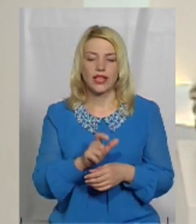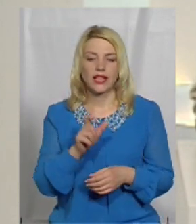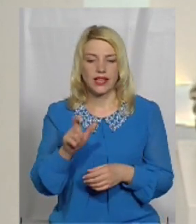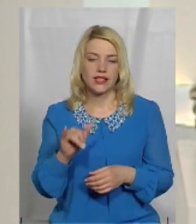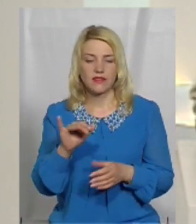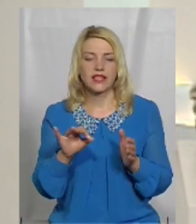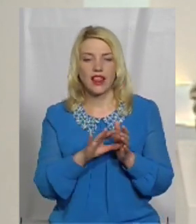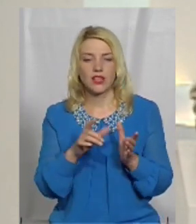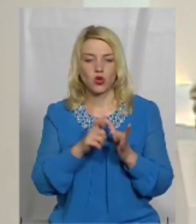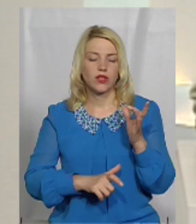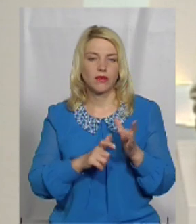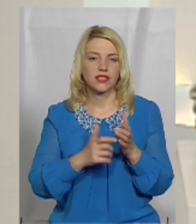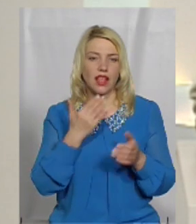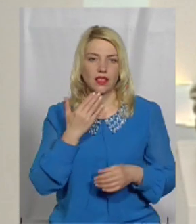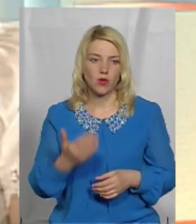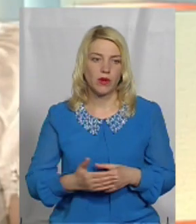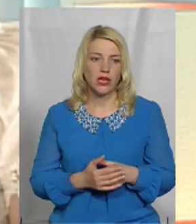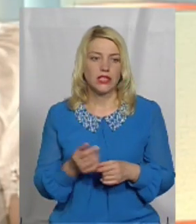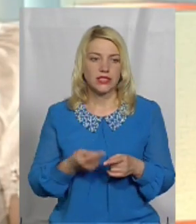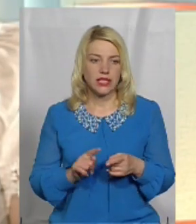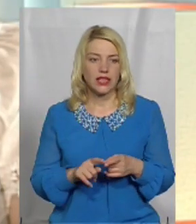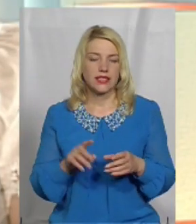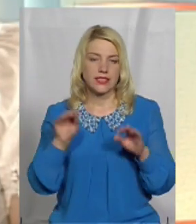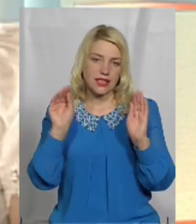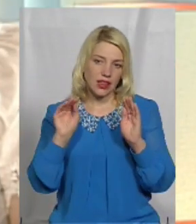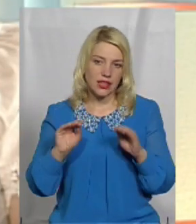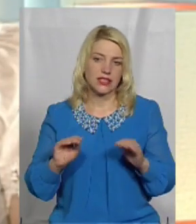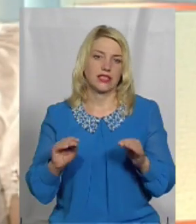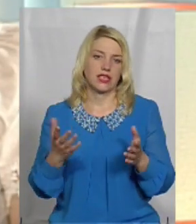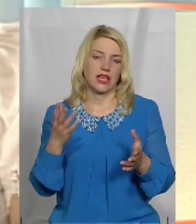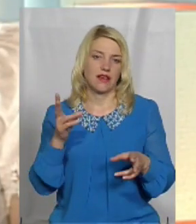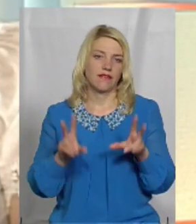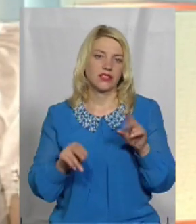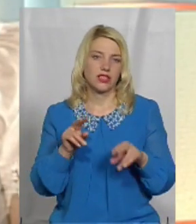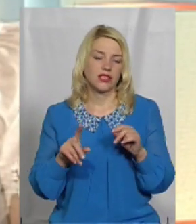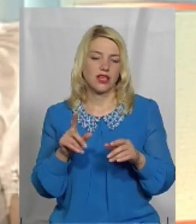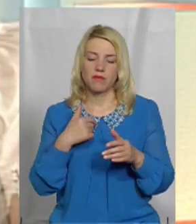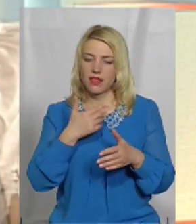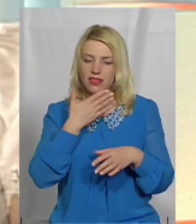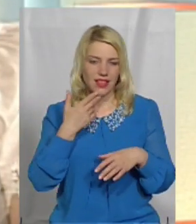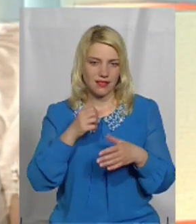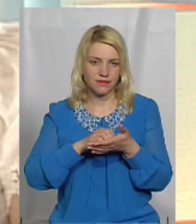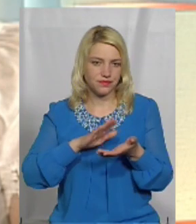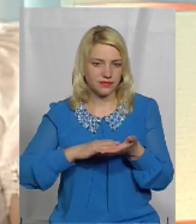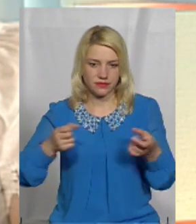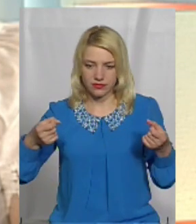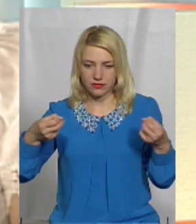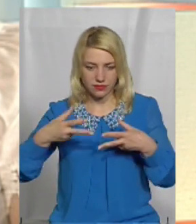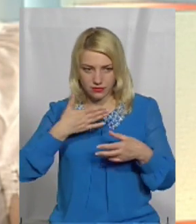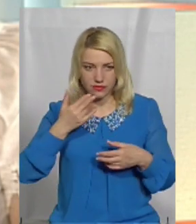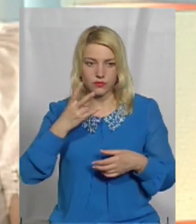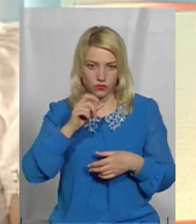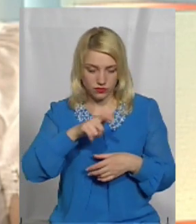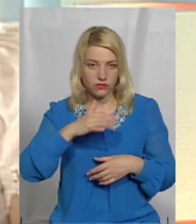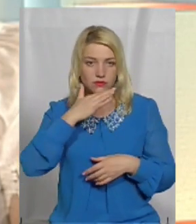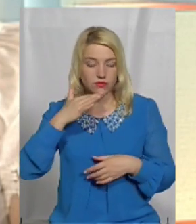рецептом? Ну, це теж така статистика, яку насправді ми не ведемо, але пацієнтів досить